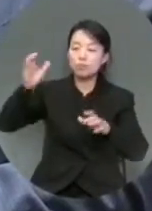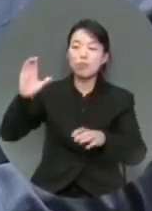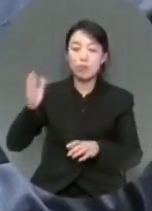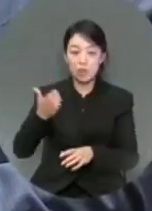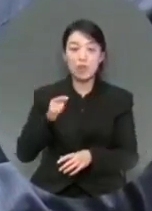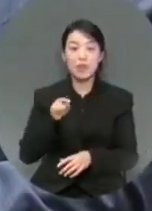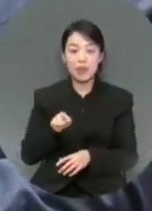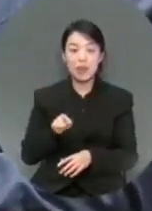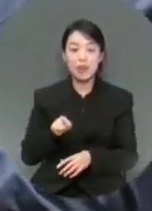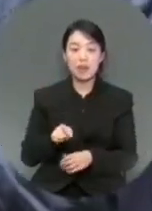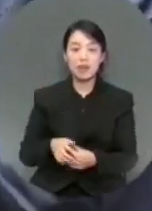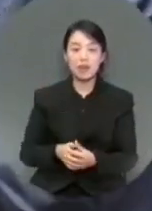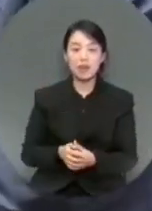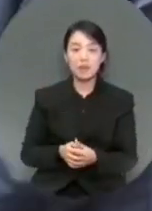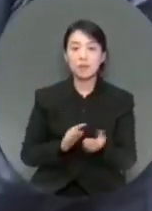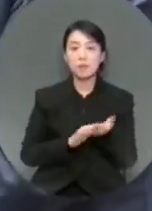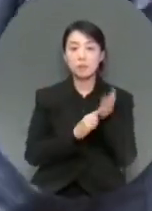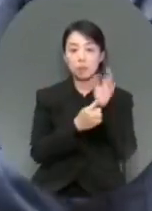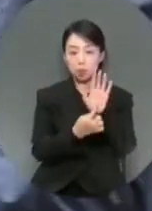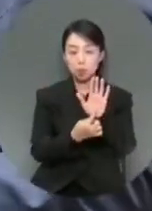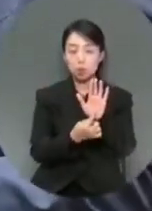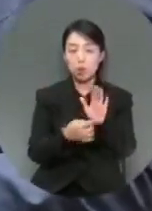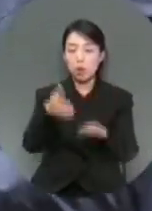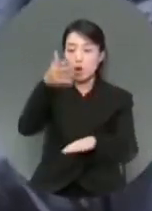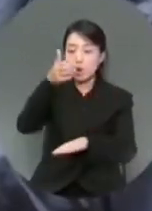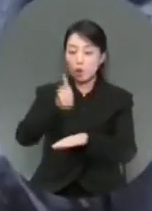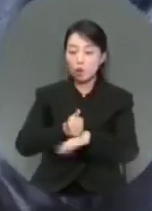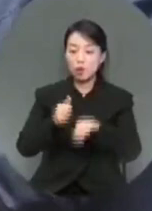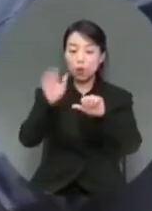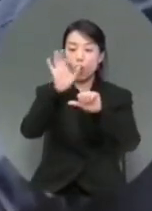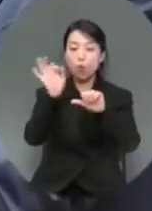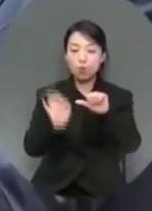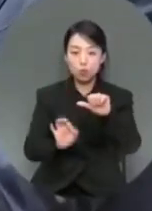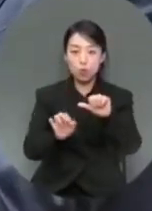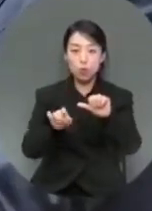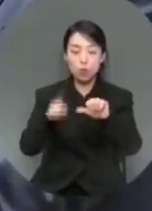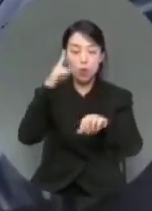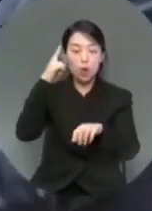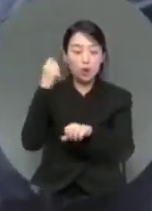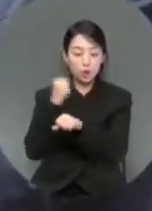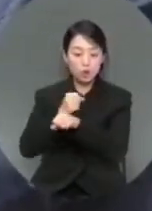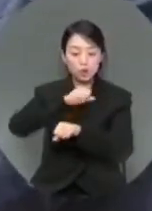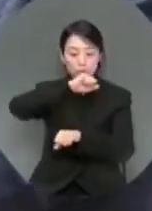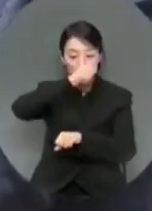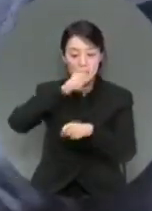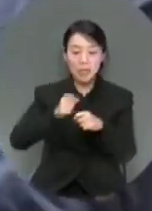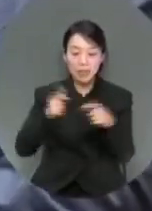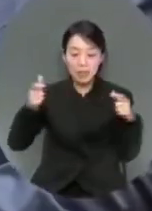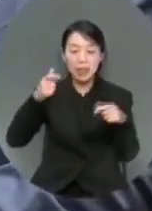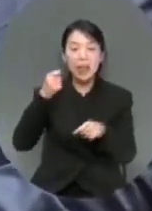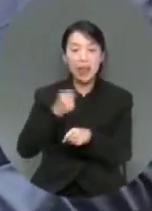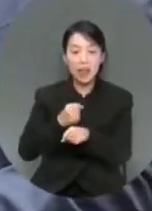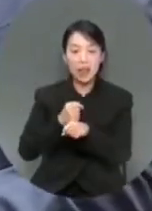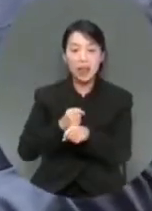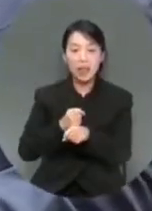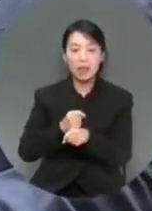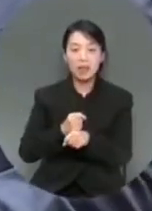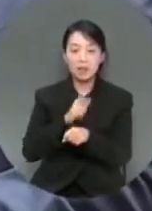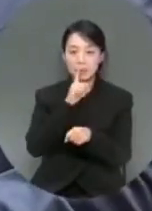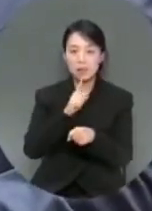그죠? 그래서 결국은 5%로 R&D 투자 비율을 증가시키겠다. 이렇게 했어요. 그러니까,